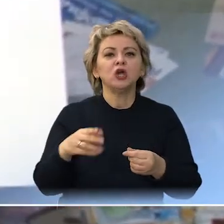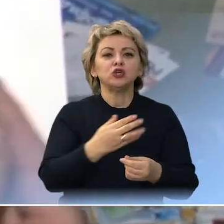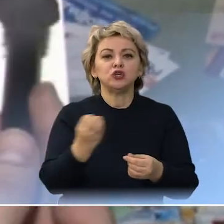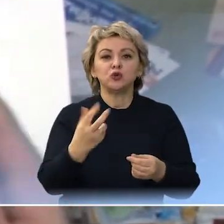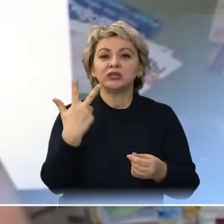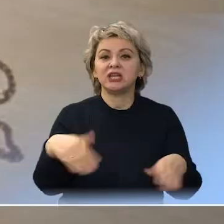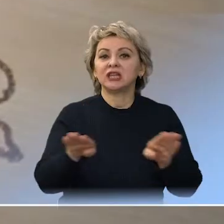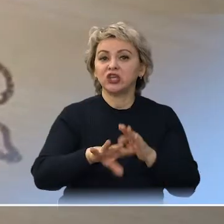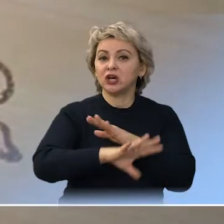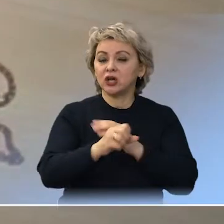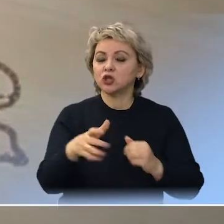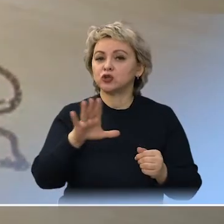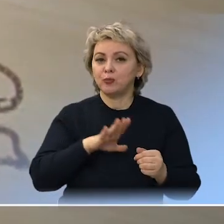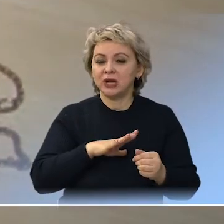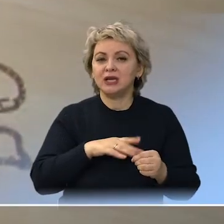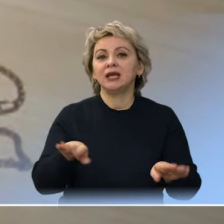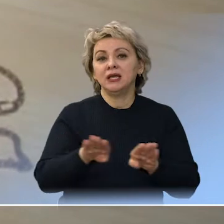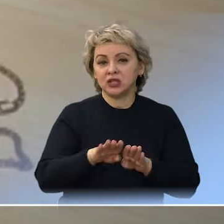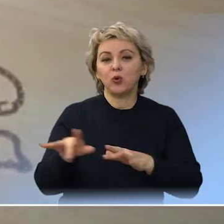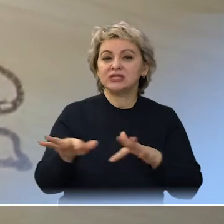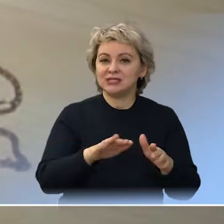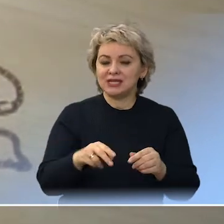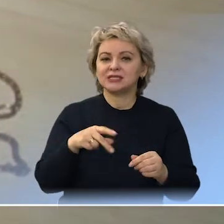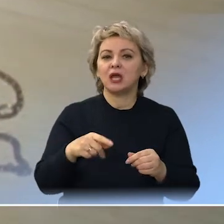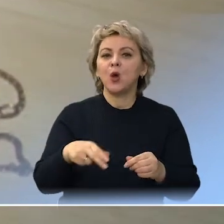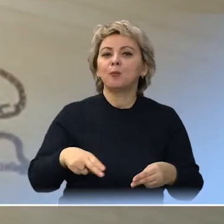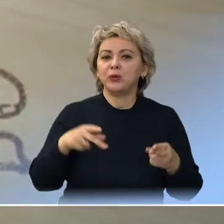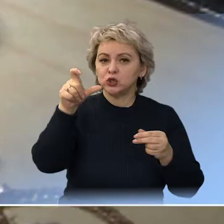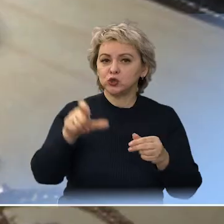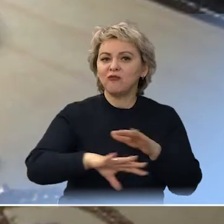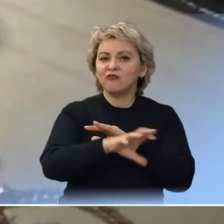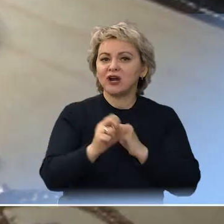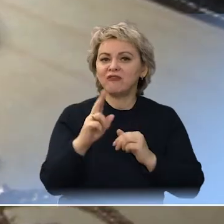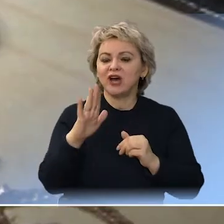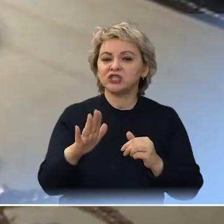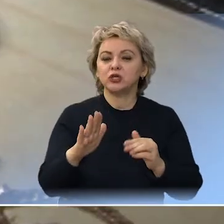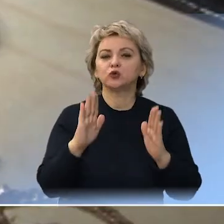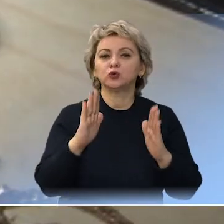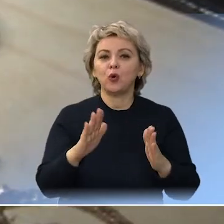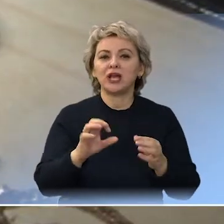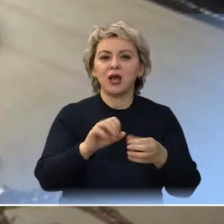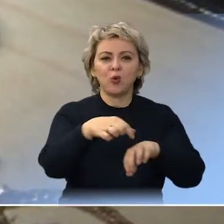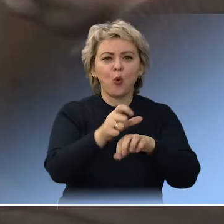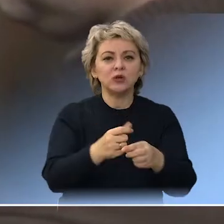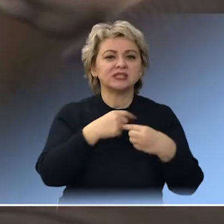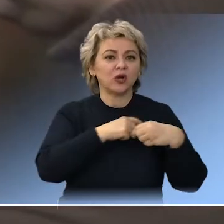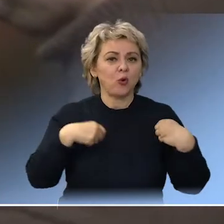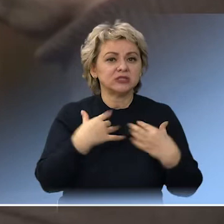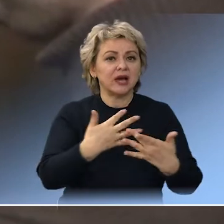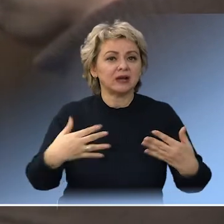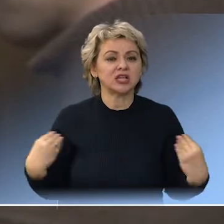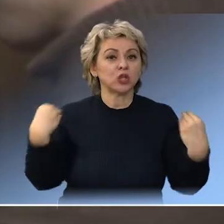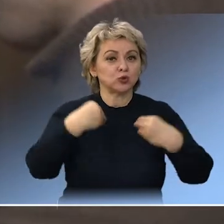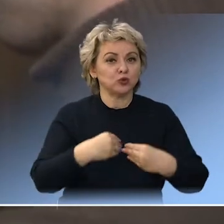к трем аналогичным эпизодам противоправной деятельности. Подозреваемый воровал из квартир преимущественно ювелирные украшения,